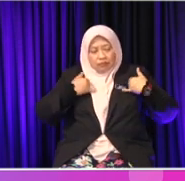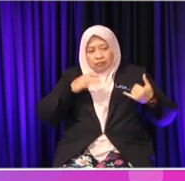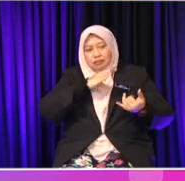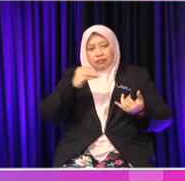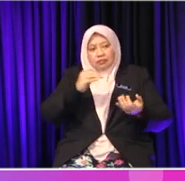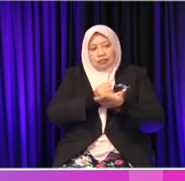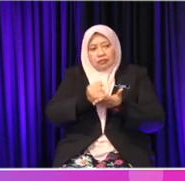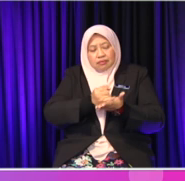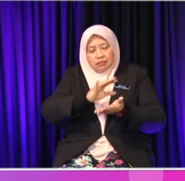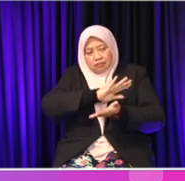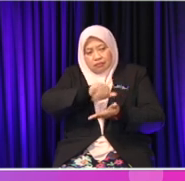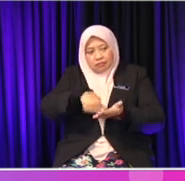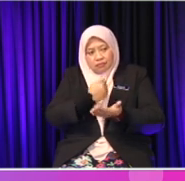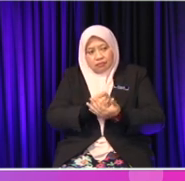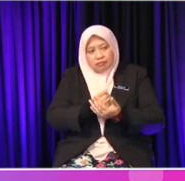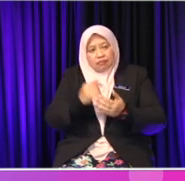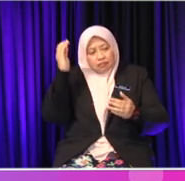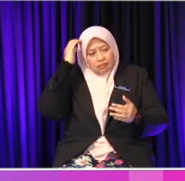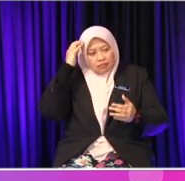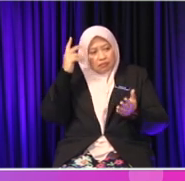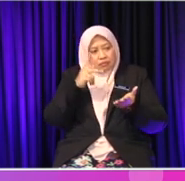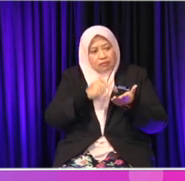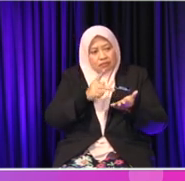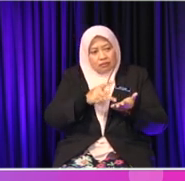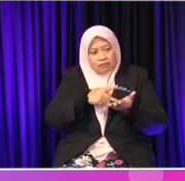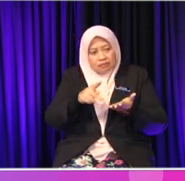ayat yang keempat adalah